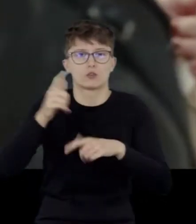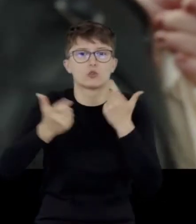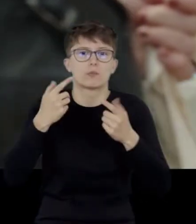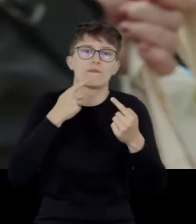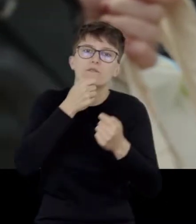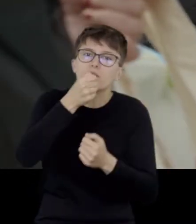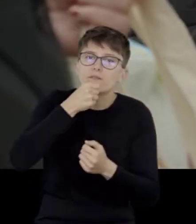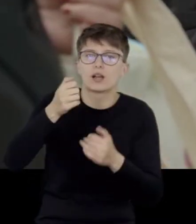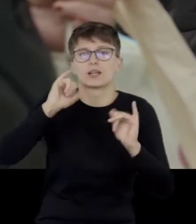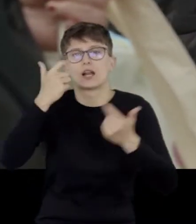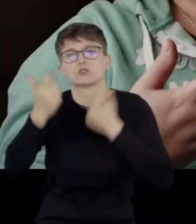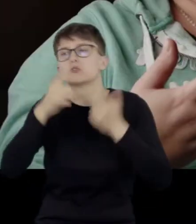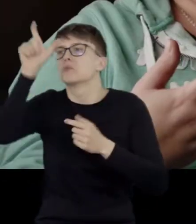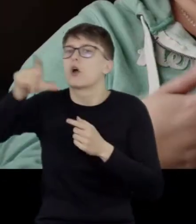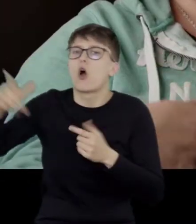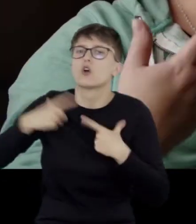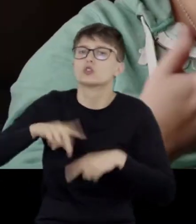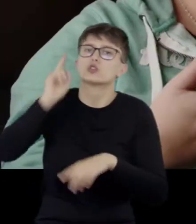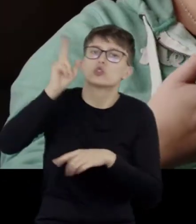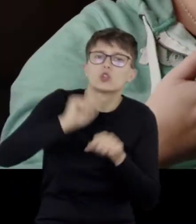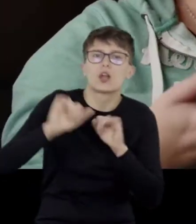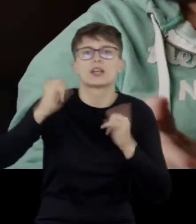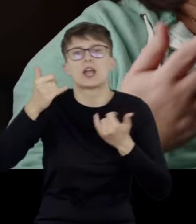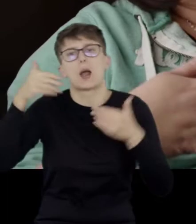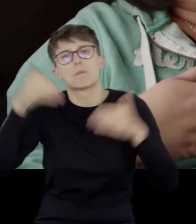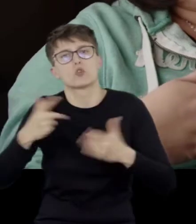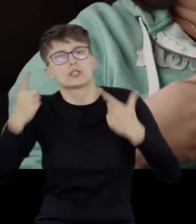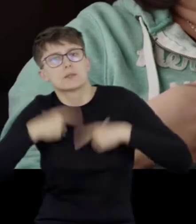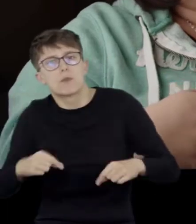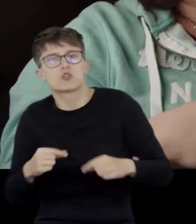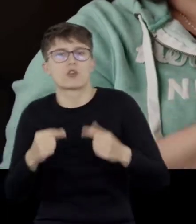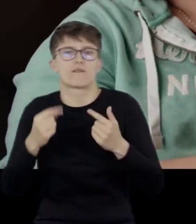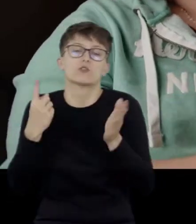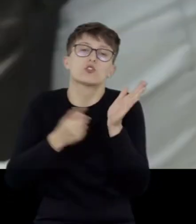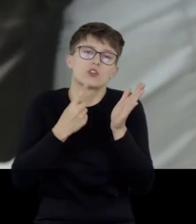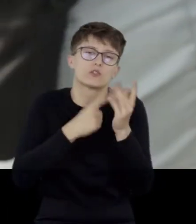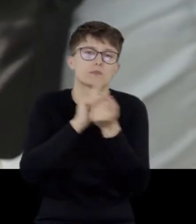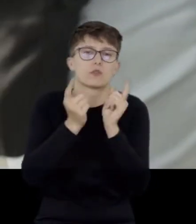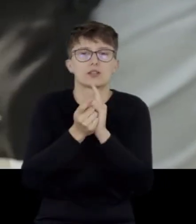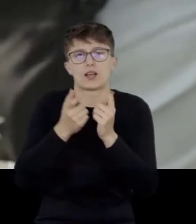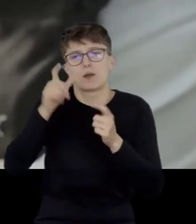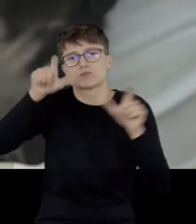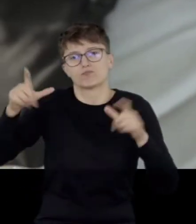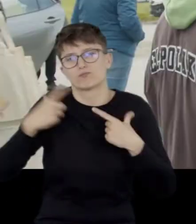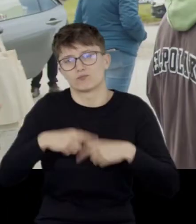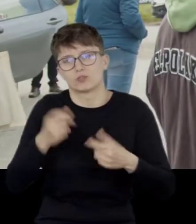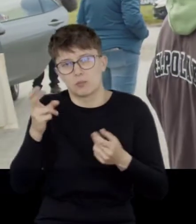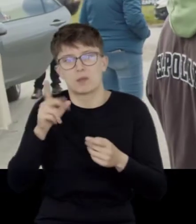z pracownikami socjalnymi, jak to jest, co to jest za uczestnik, czego się można spodziewać. No i często spotykaliśmy